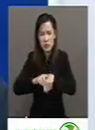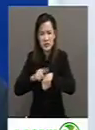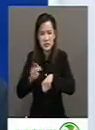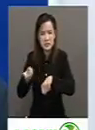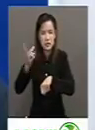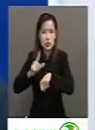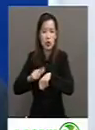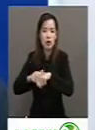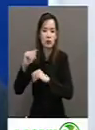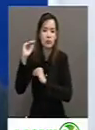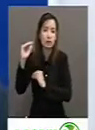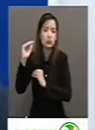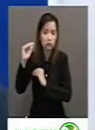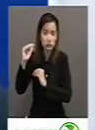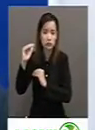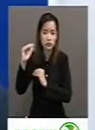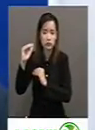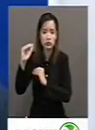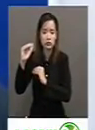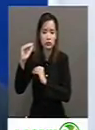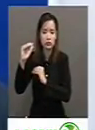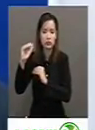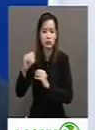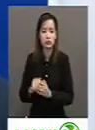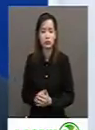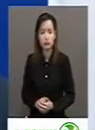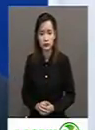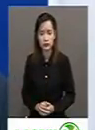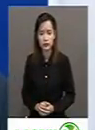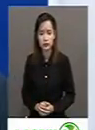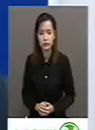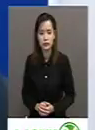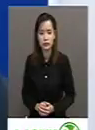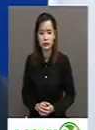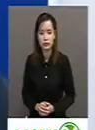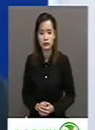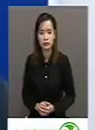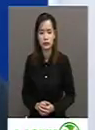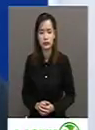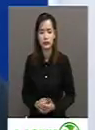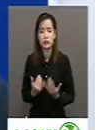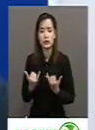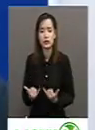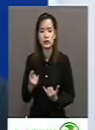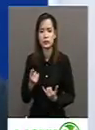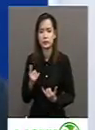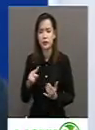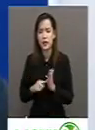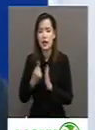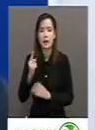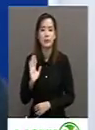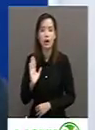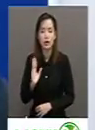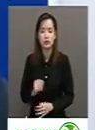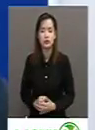ำกัดแล้วก็อันนั้นไม่ดีไปปะติดทองสร้างเท่านั้นเองอันนี้ไม่งานละ อันนี้มีเวลาใหม่ก็เล